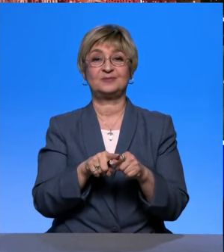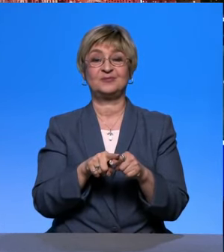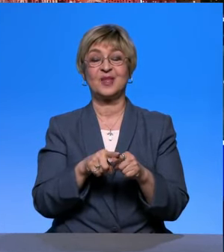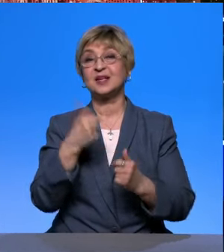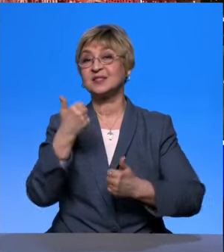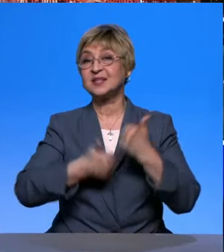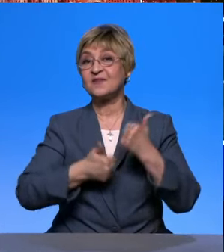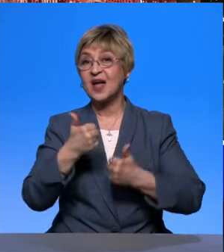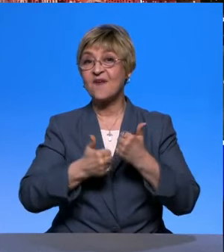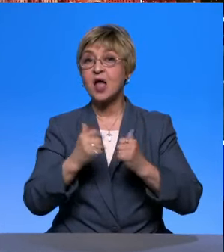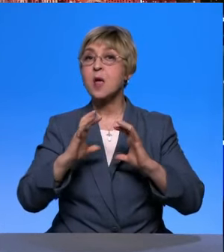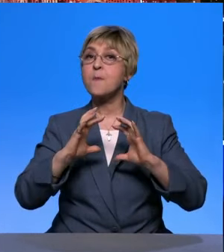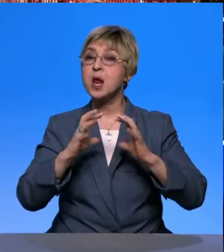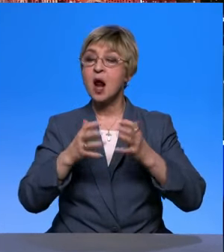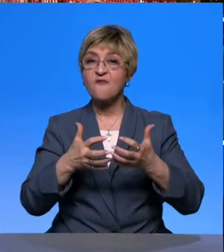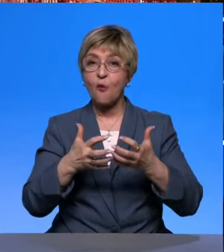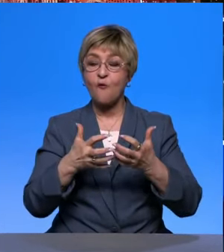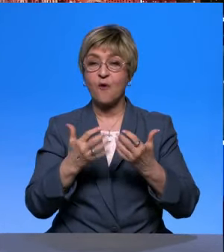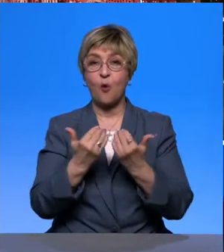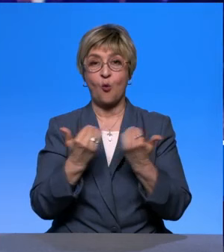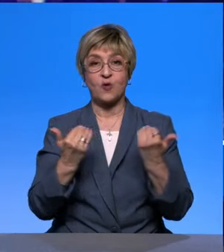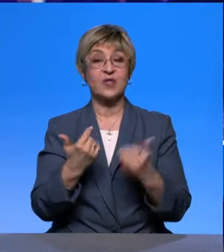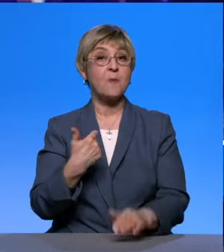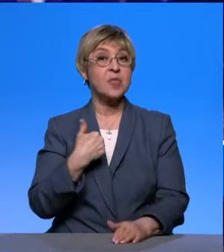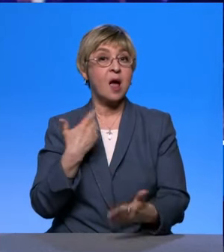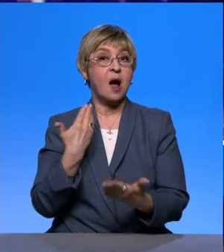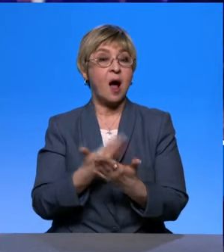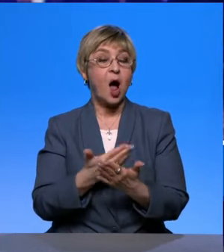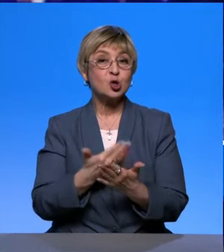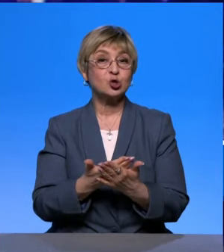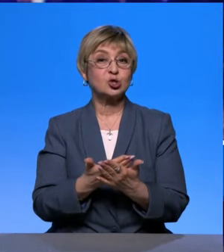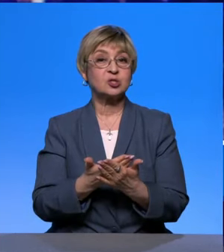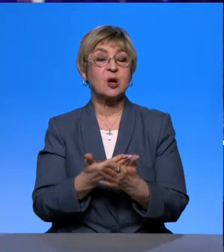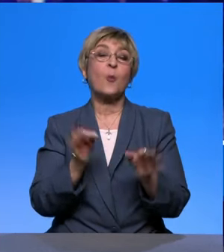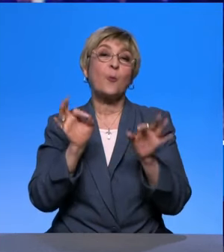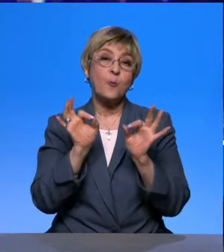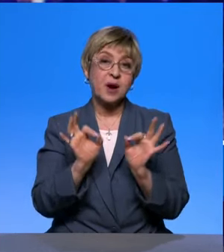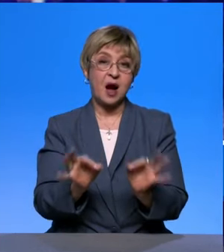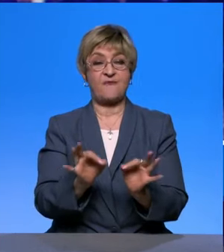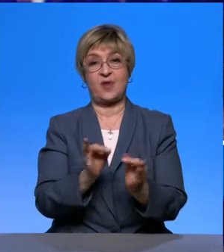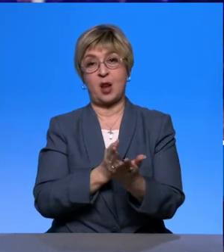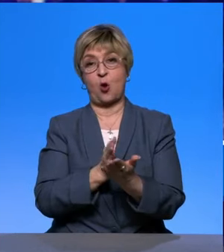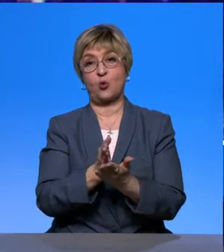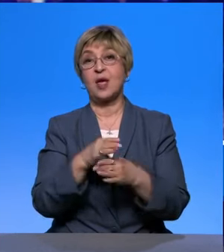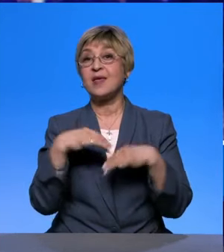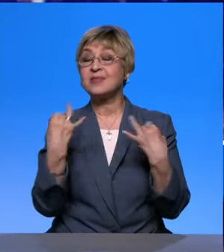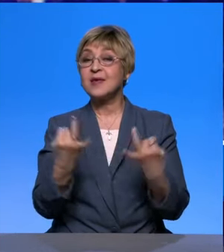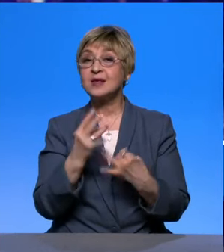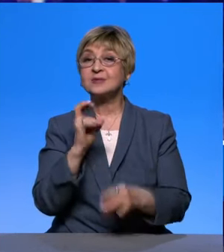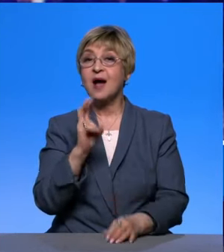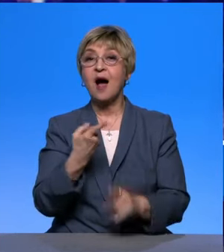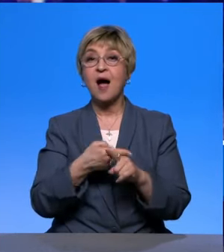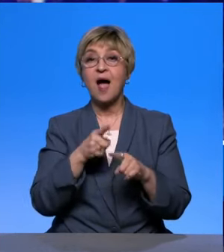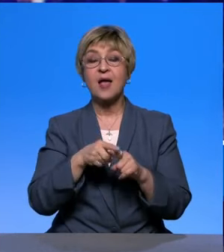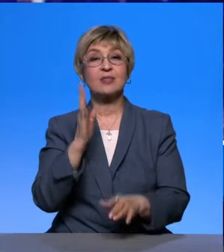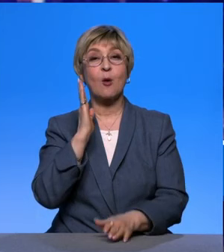соревнования мирового масштаба. Мне кажется, что, ну, вот правильный ход. Интересно, как это будет...